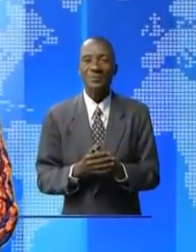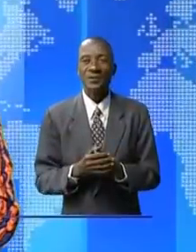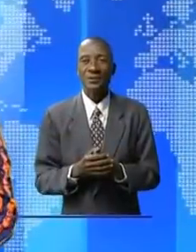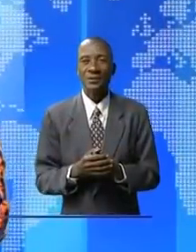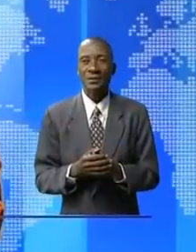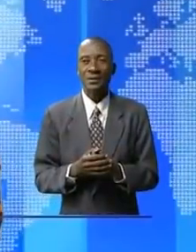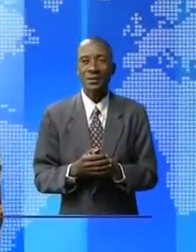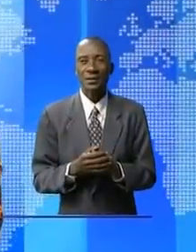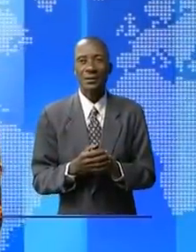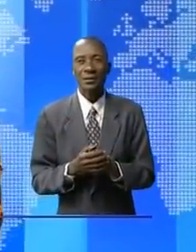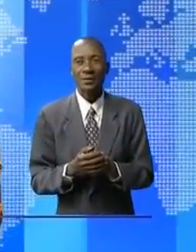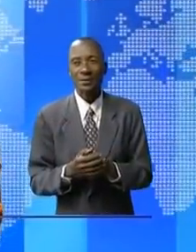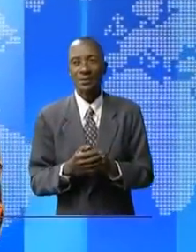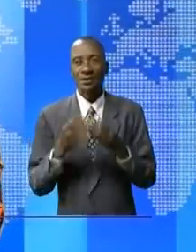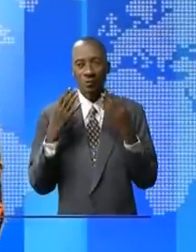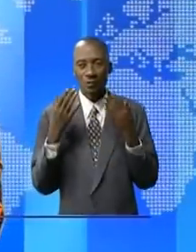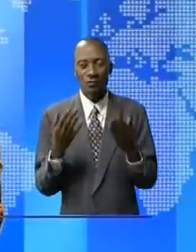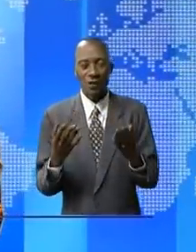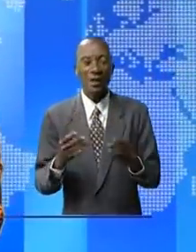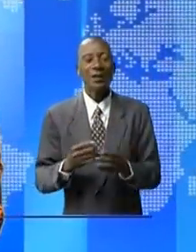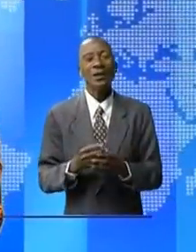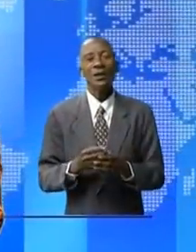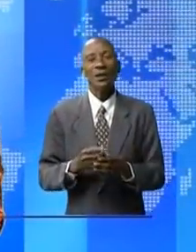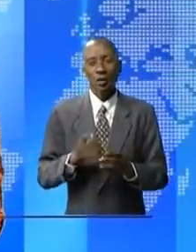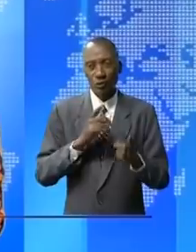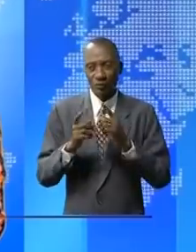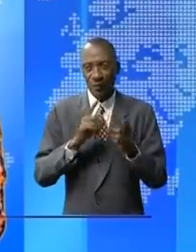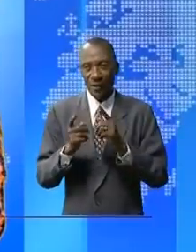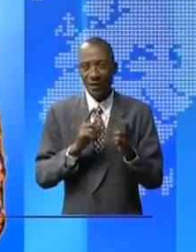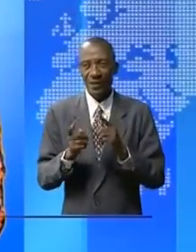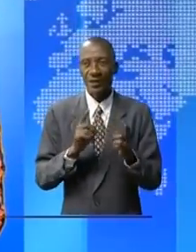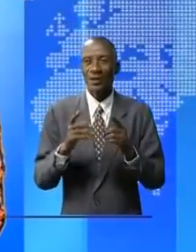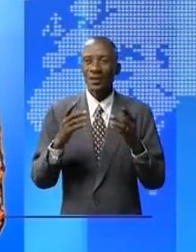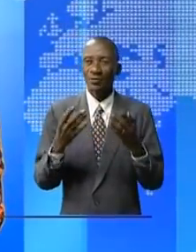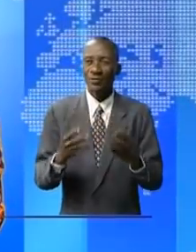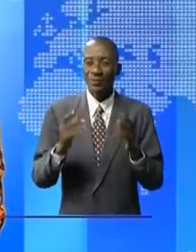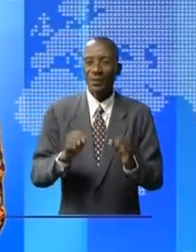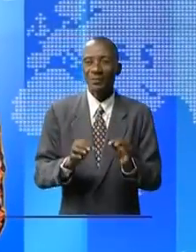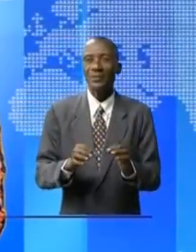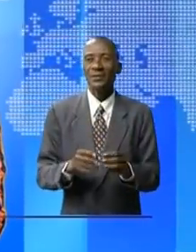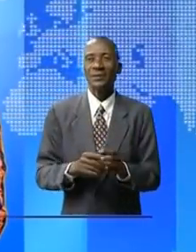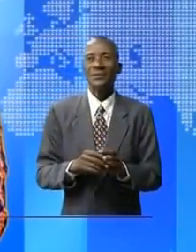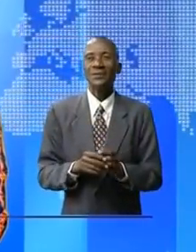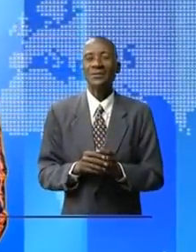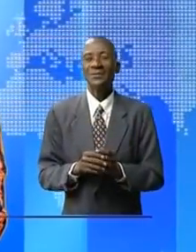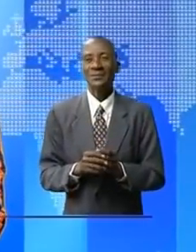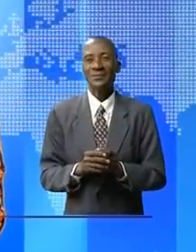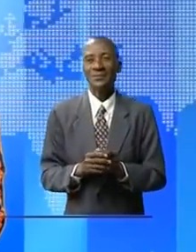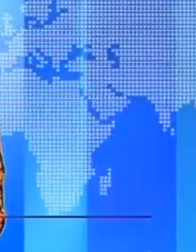Karen Kankolongo. Moi, je vous dis au revoir. Je vous retrouve demain à la même heure et sur la même chaîne. D'ici là, portez-vous bien. Au revoir.